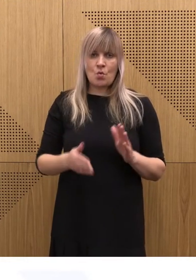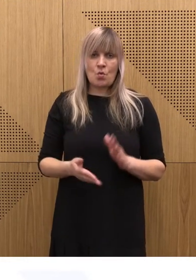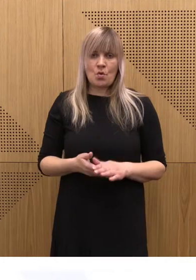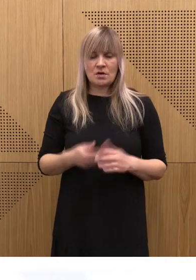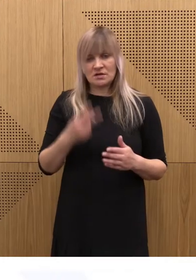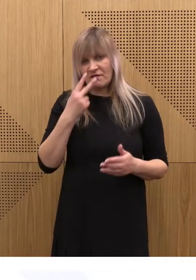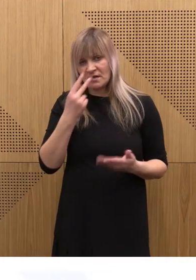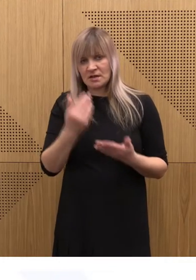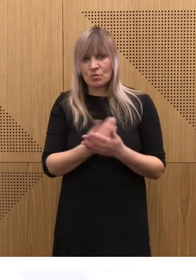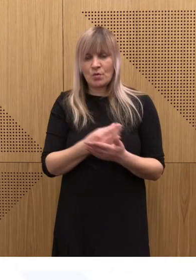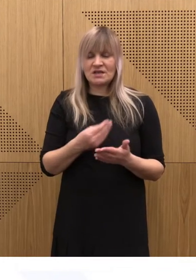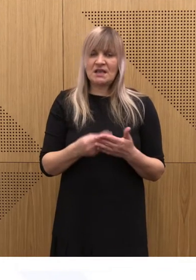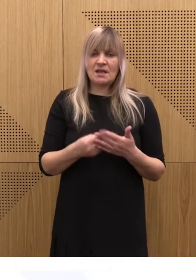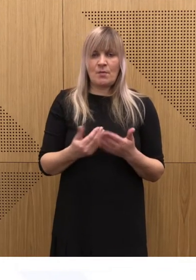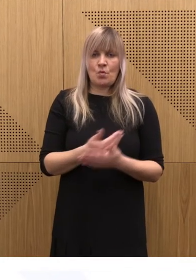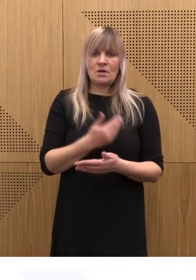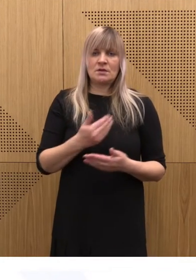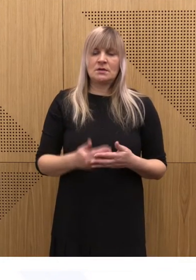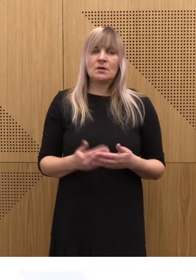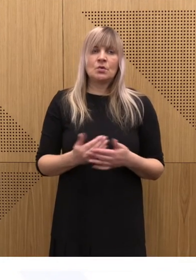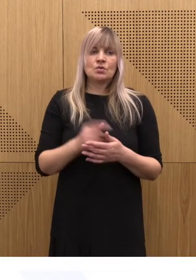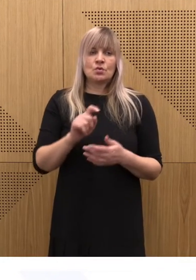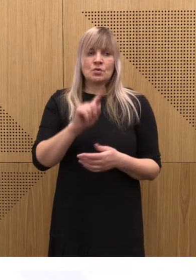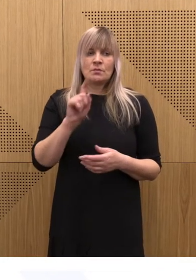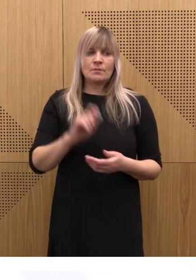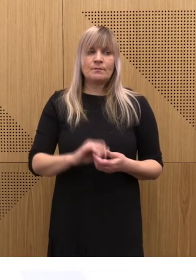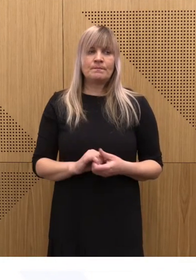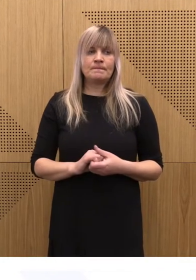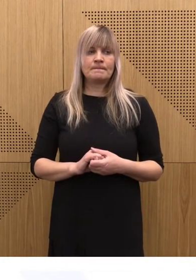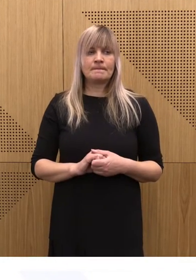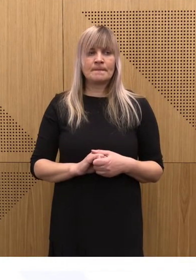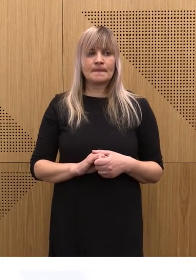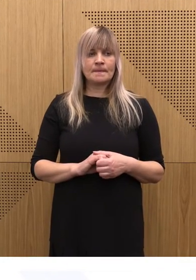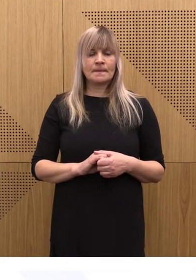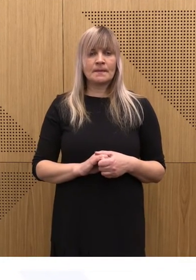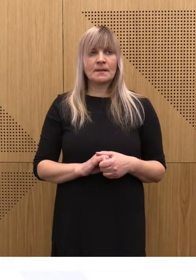vaatama ja hindama. Võtame järgmise küsimuse.